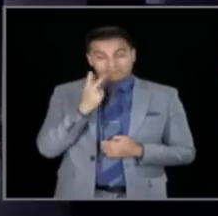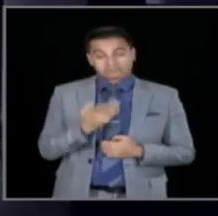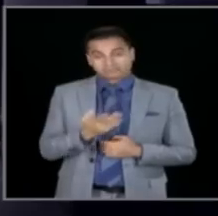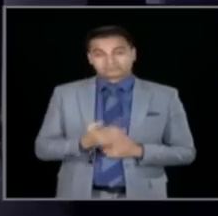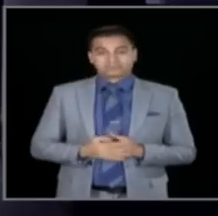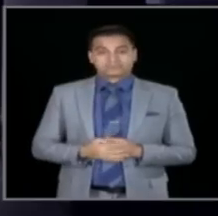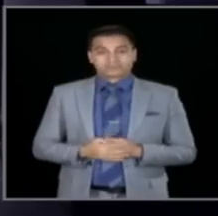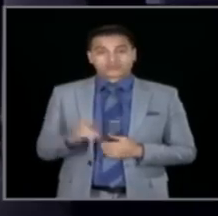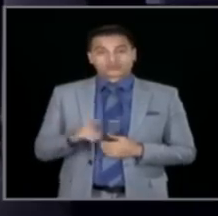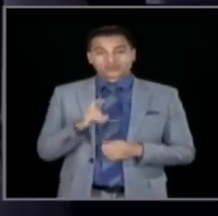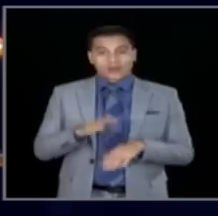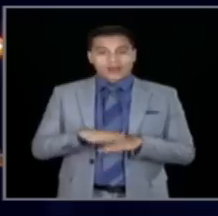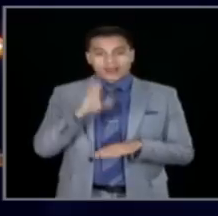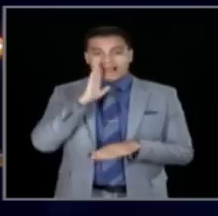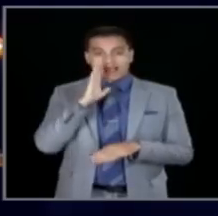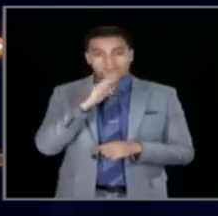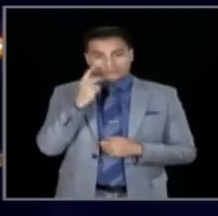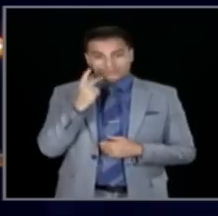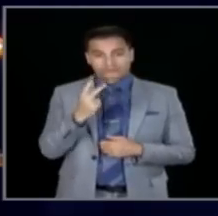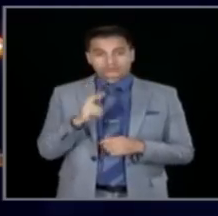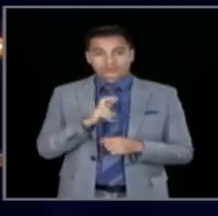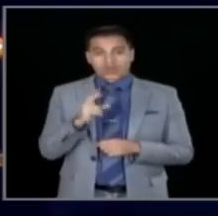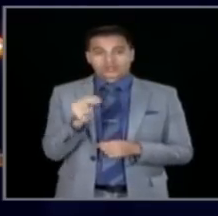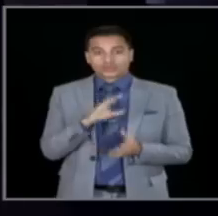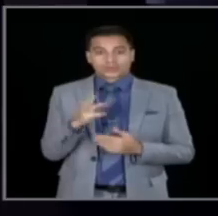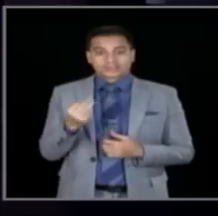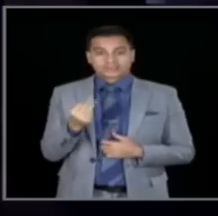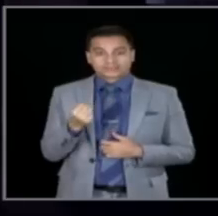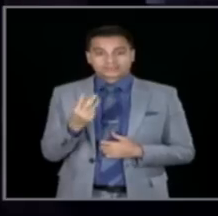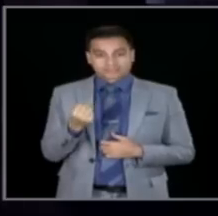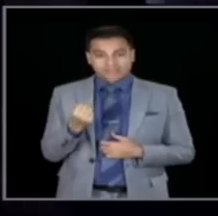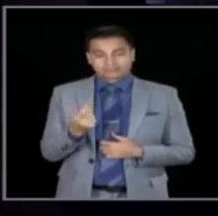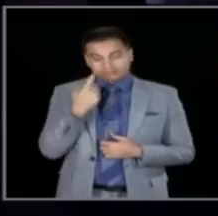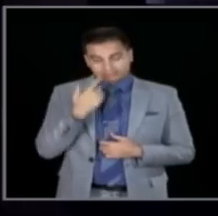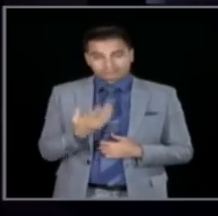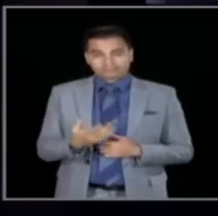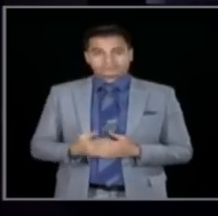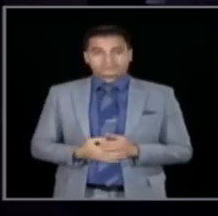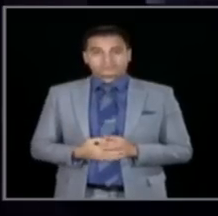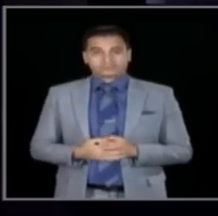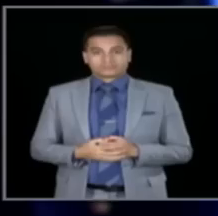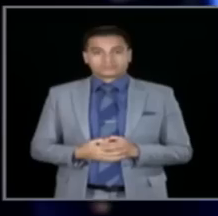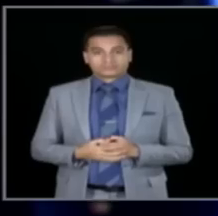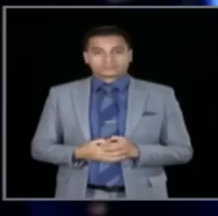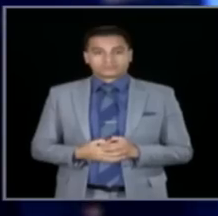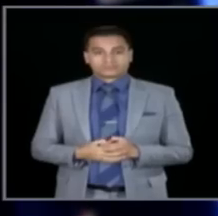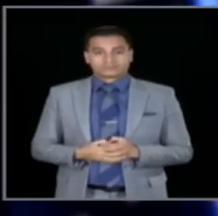علم، سؤال في العلم، سؤال بعشرين نقطة ولا بتلاتين؟ تلاتين. دوس على البازر.